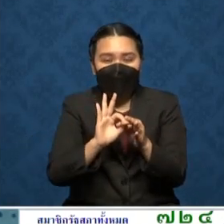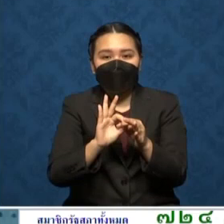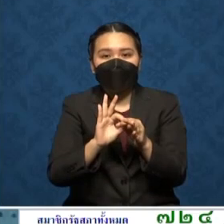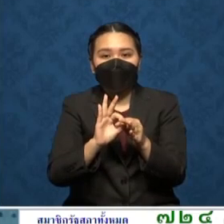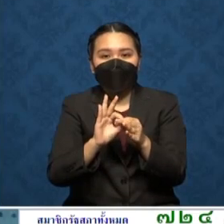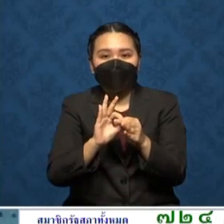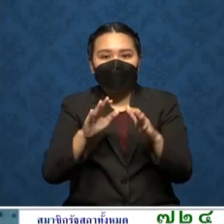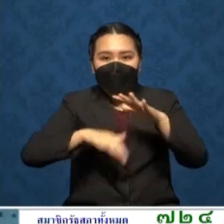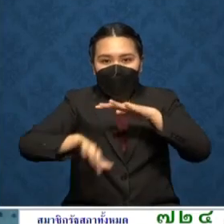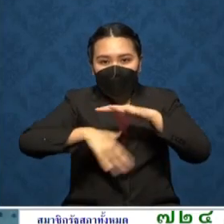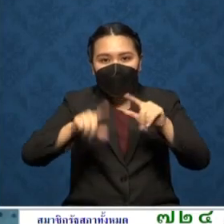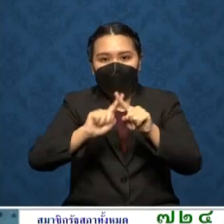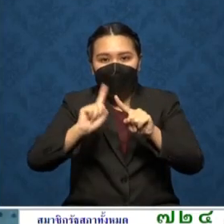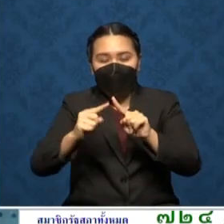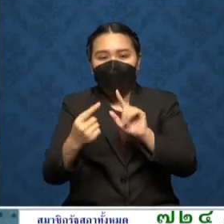ส์เป็นต้น